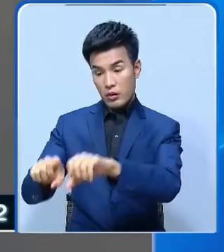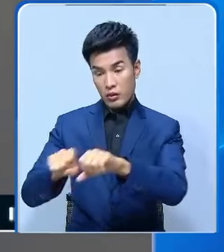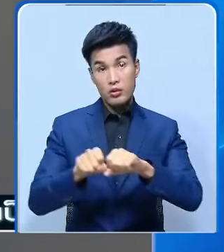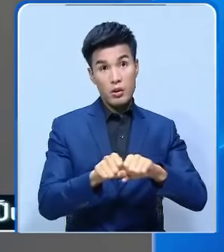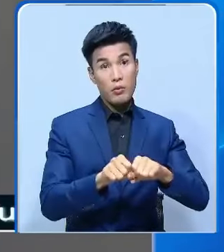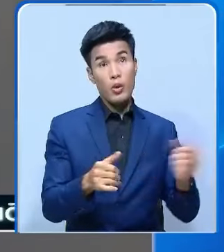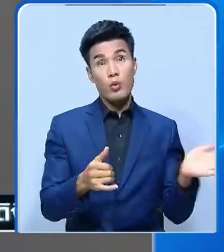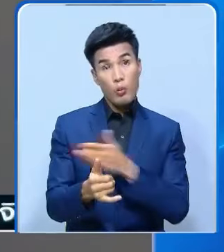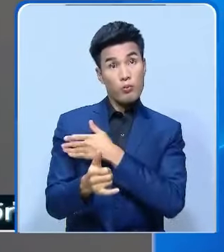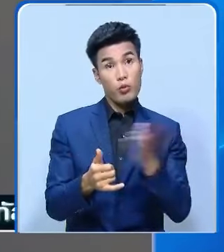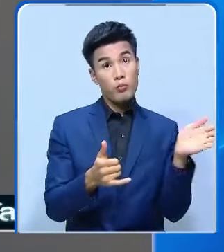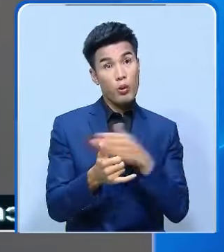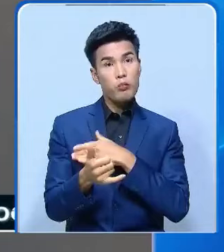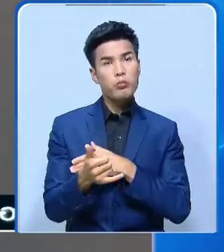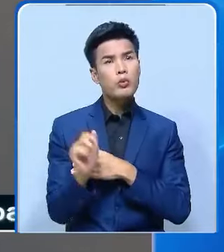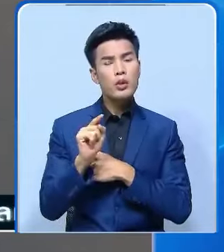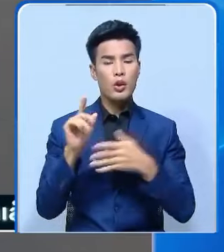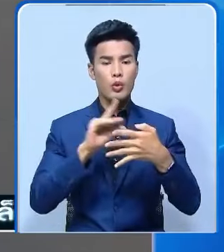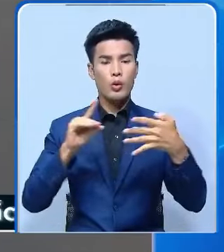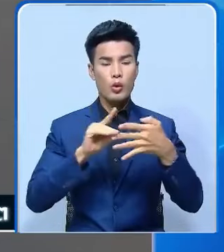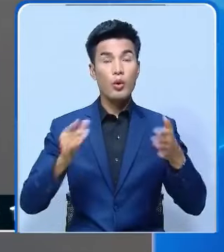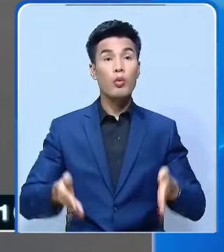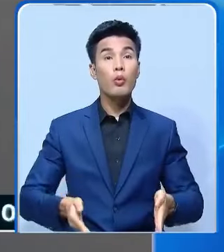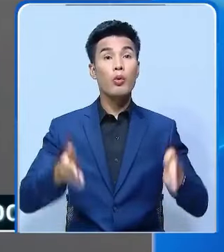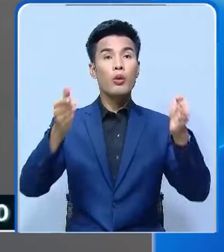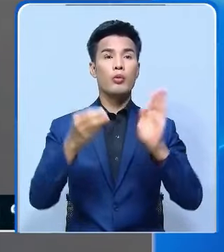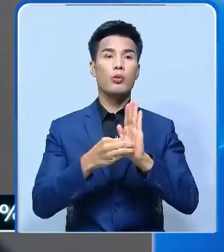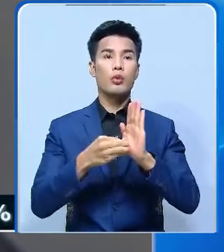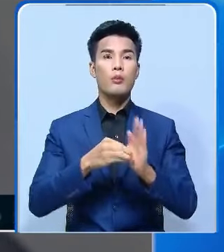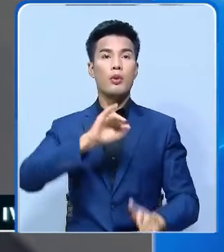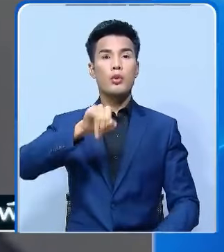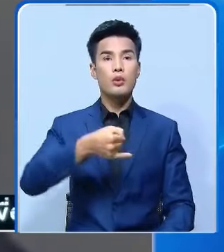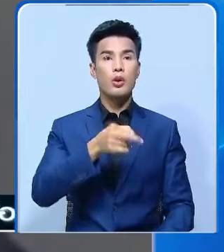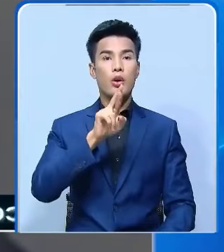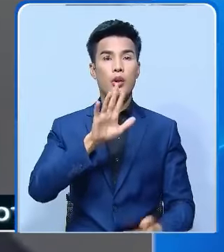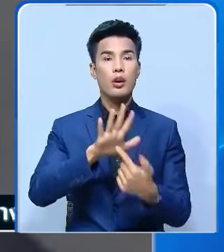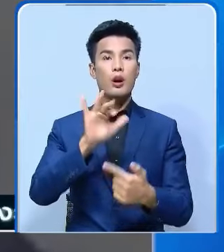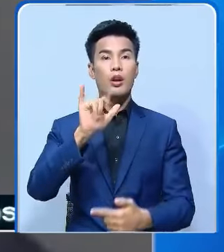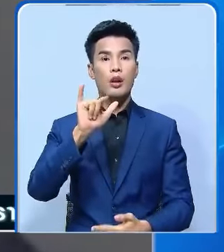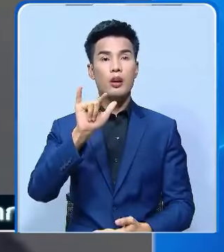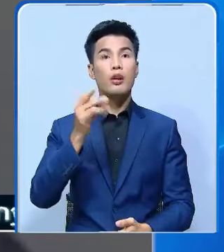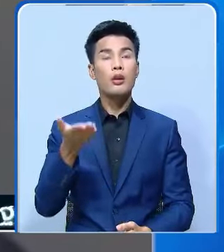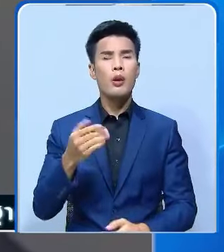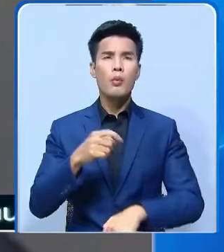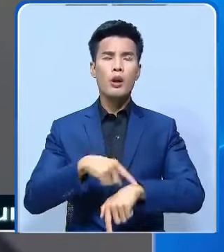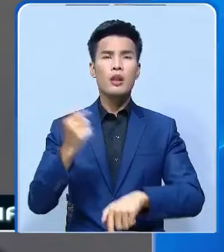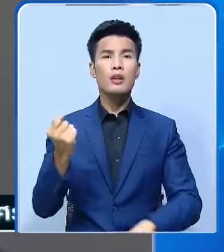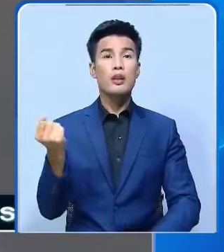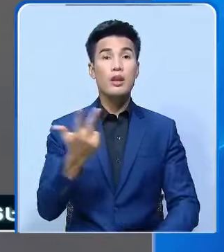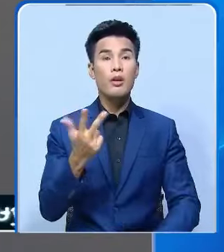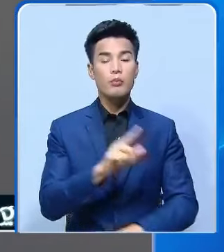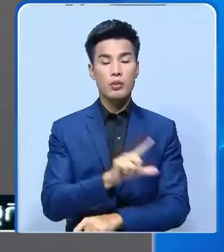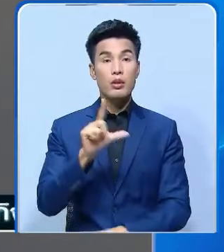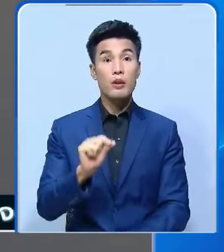ร้ายนอกห้องเหตุเกิดที่คอนโดมิเนียมในซอยจรัญสนิทวง 57ย่านบางพลัดกรุงเทพ 3ของ 23